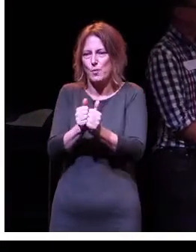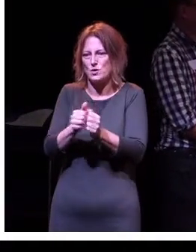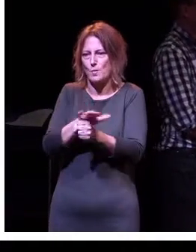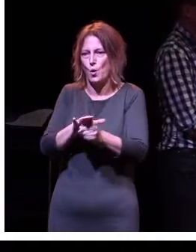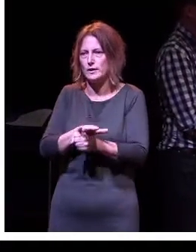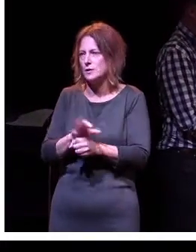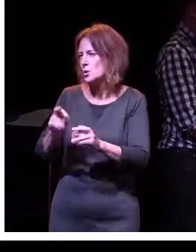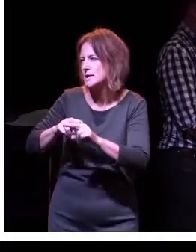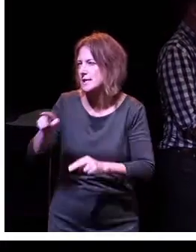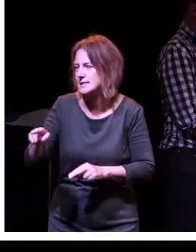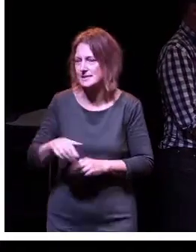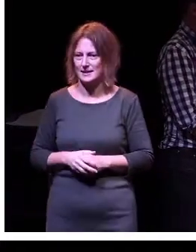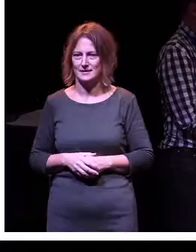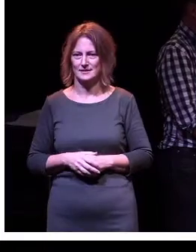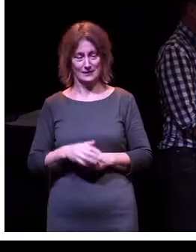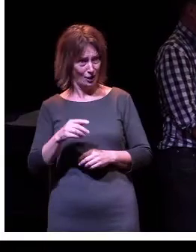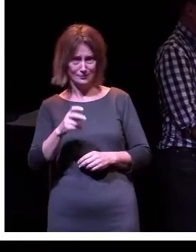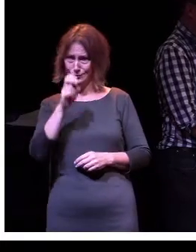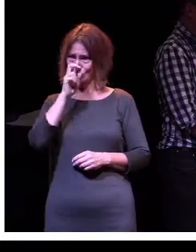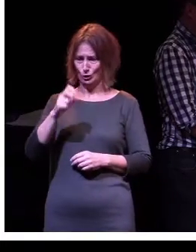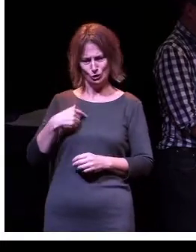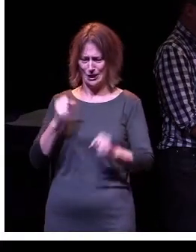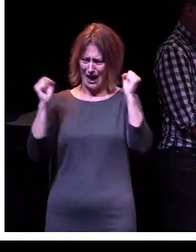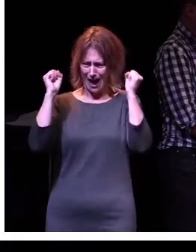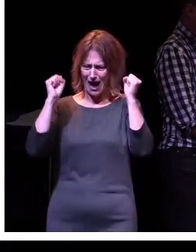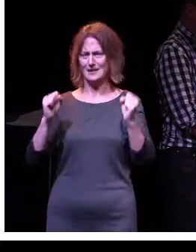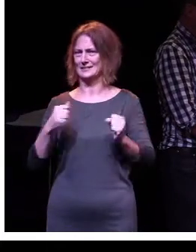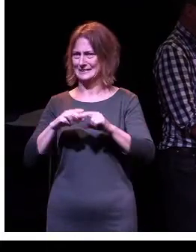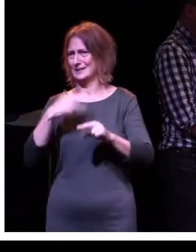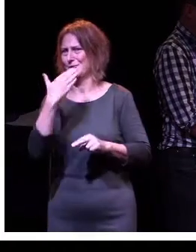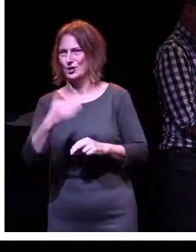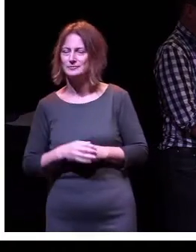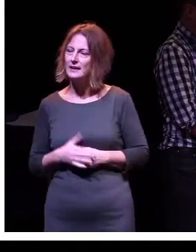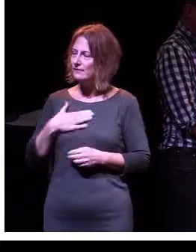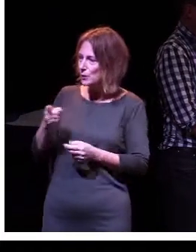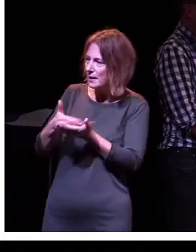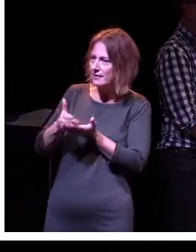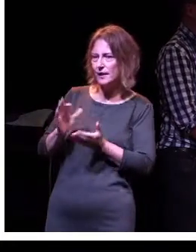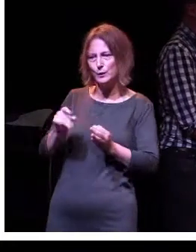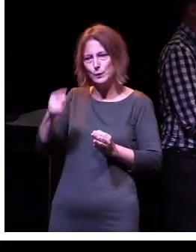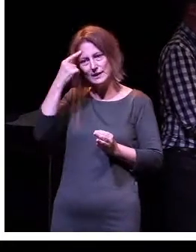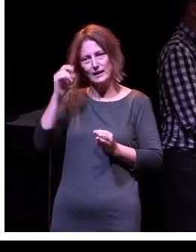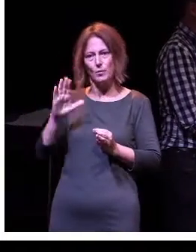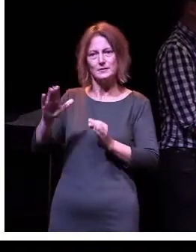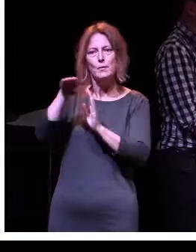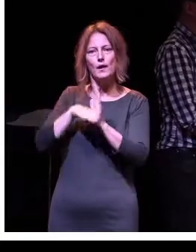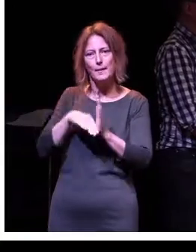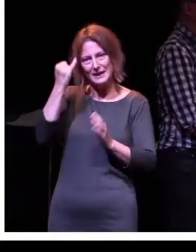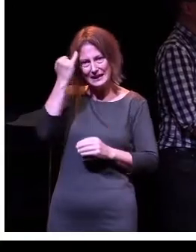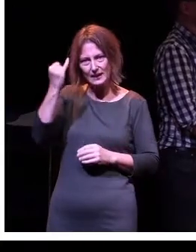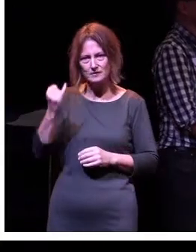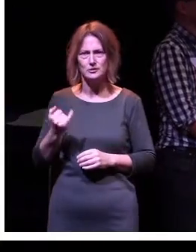Det känns väldigt bra. Vill du berätta lite kort om hur du tänker om programmet? Det är ett program som verkligen